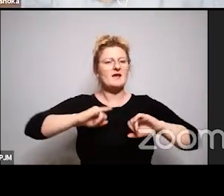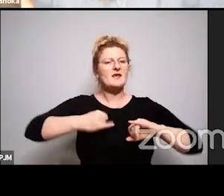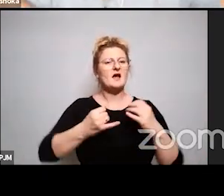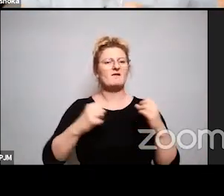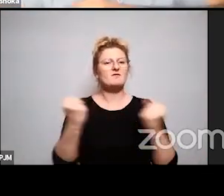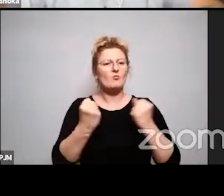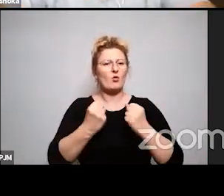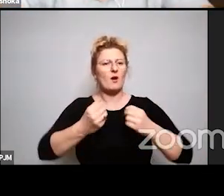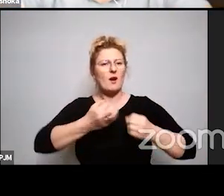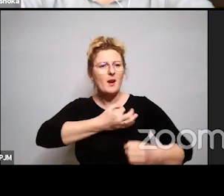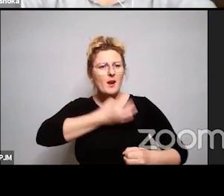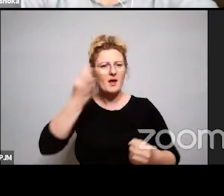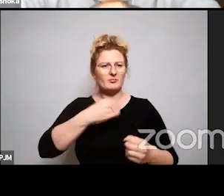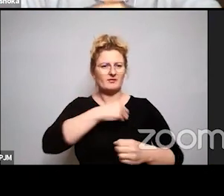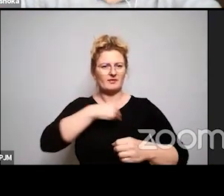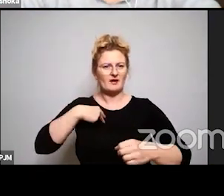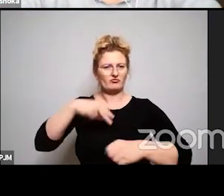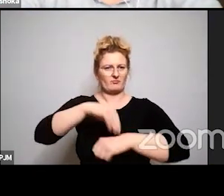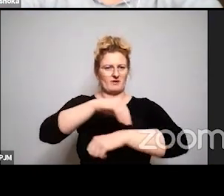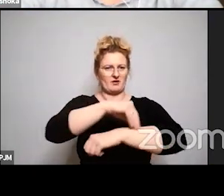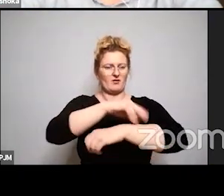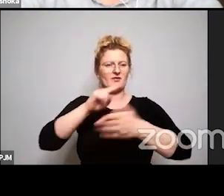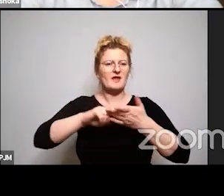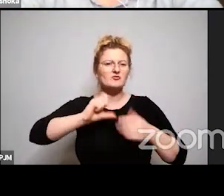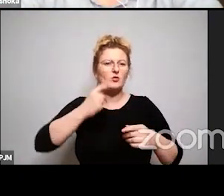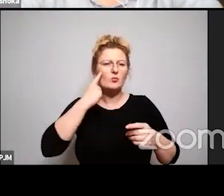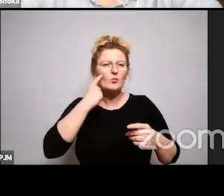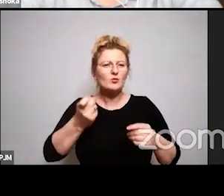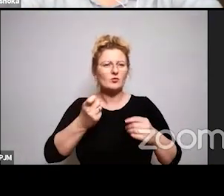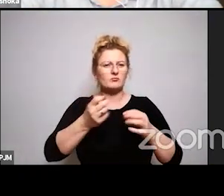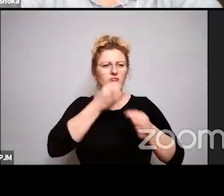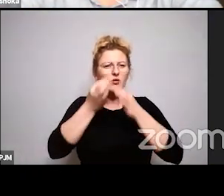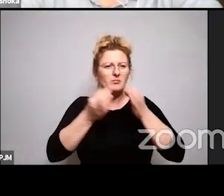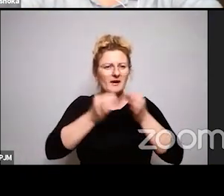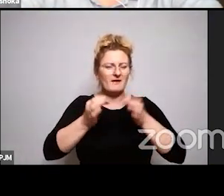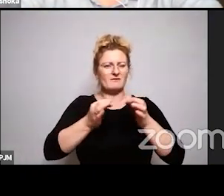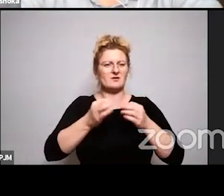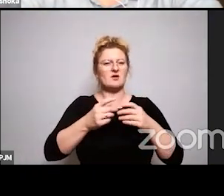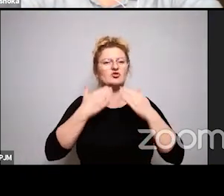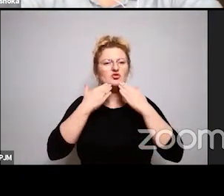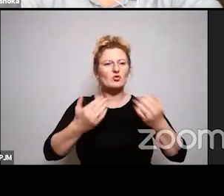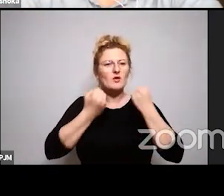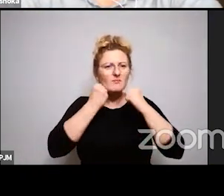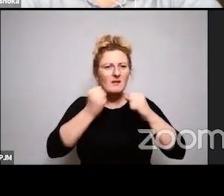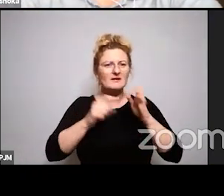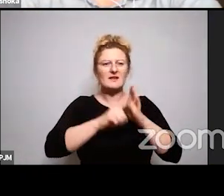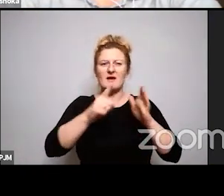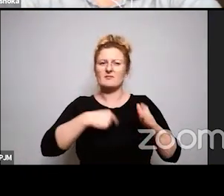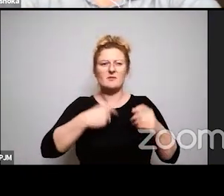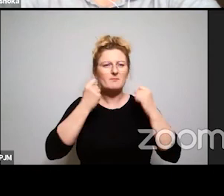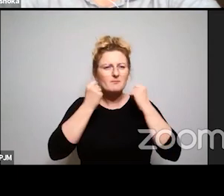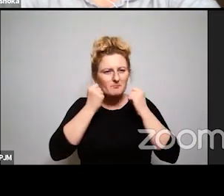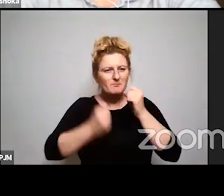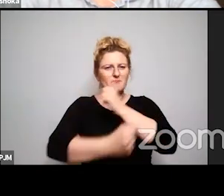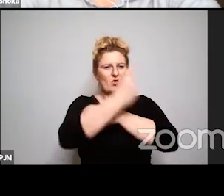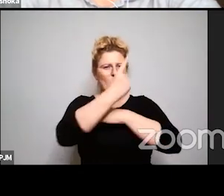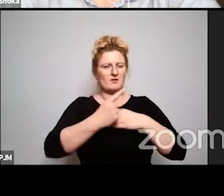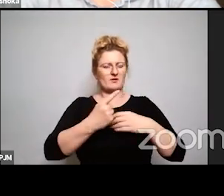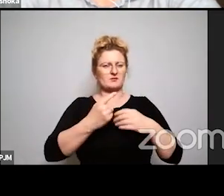ulepszyć naszą metodę, na co zwrócić uwagę. Więc bardzo Ci za to dziękuję. Było to dla mnie niezwykle inspirujące i